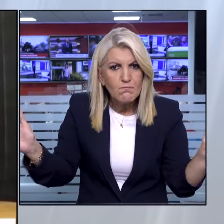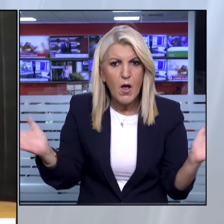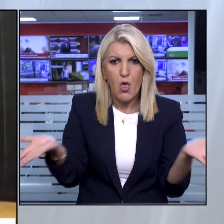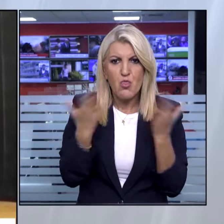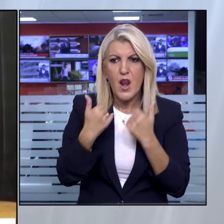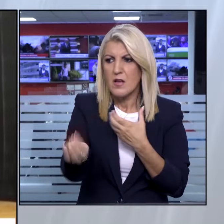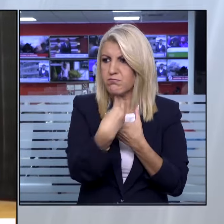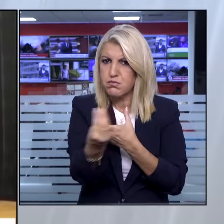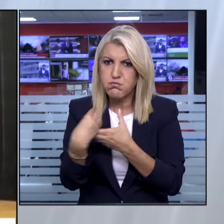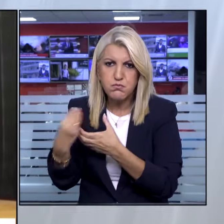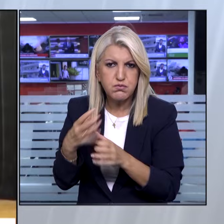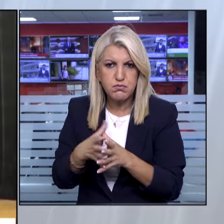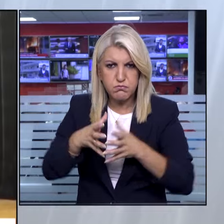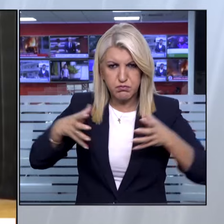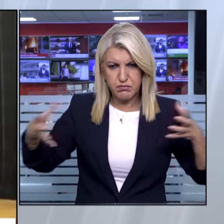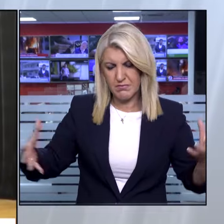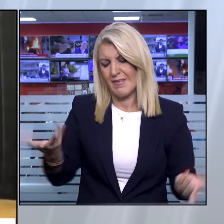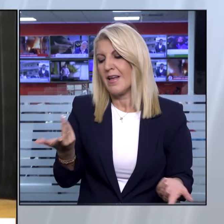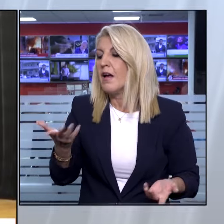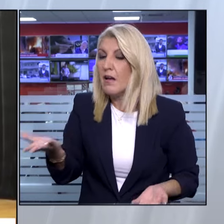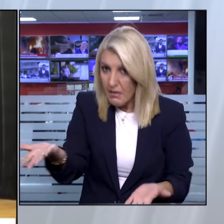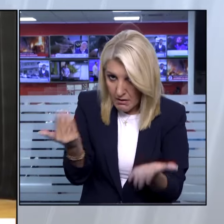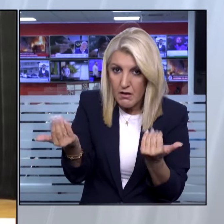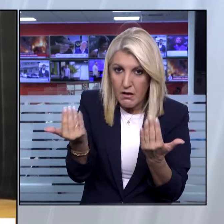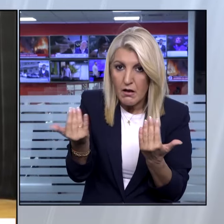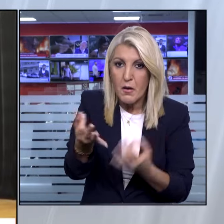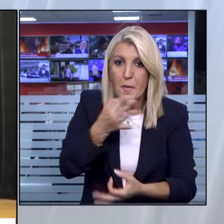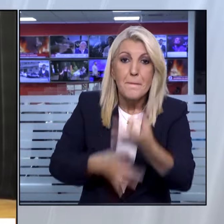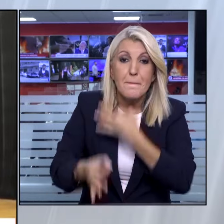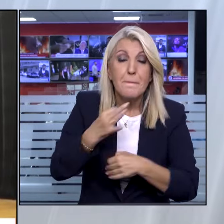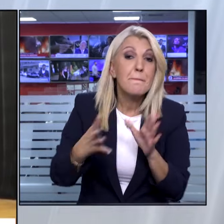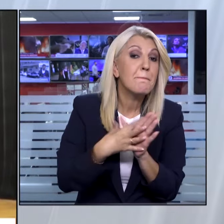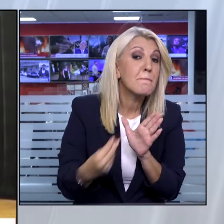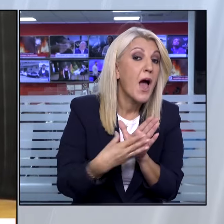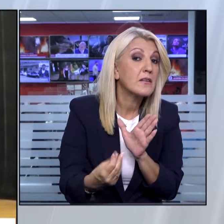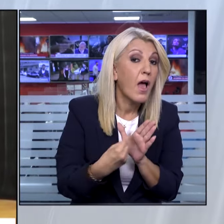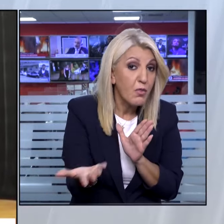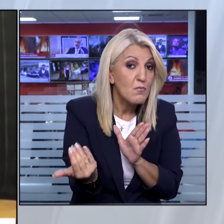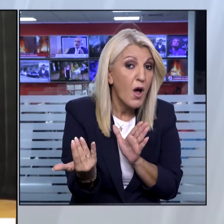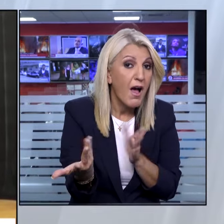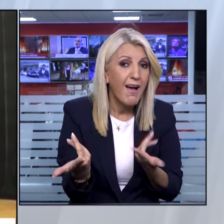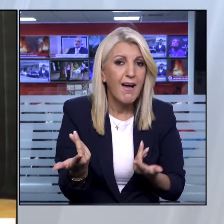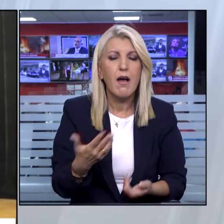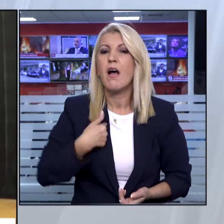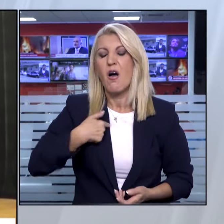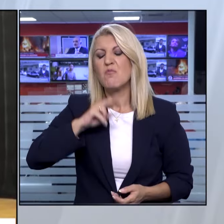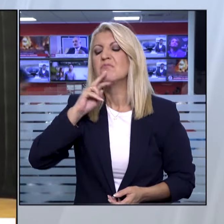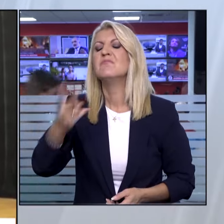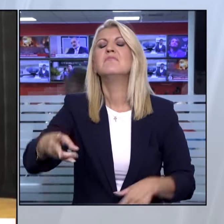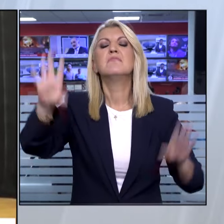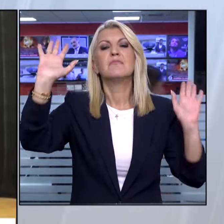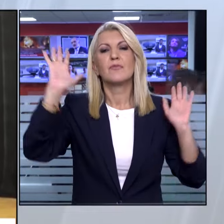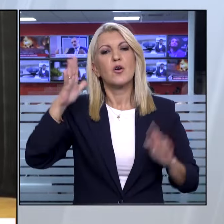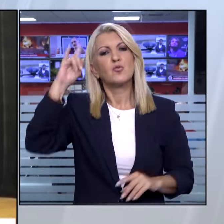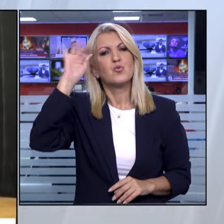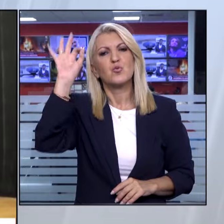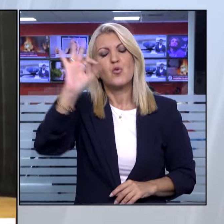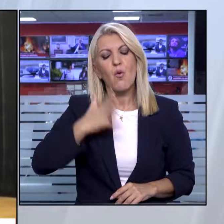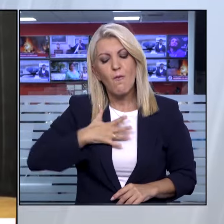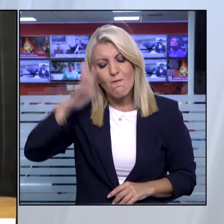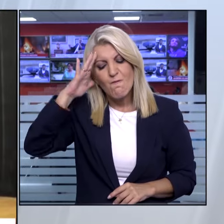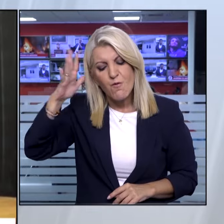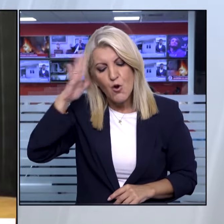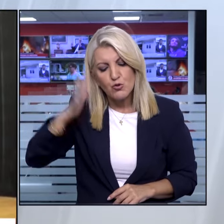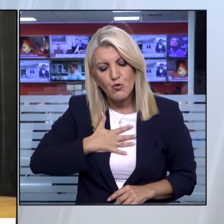συκοφαντίες. Δεν απαντάω για χάρη της ενότητας. Όπως για χάρη της ενότητας έκανα